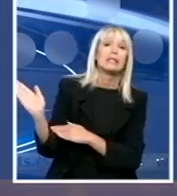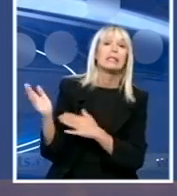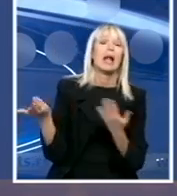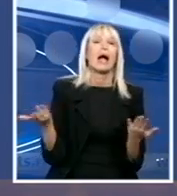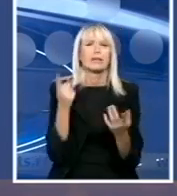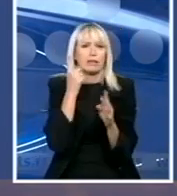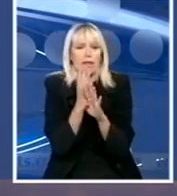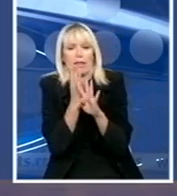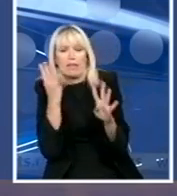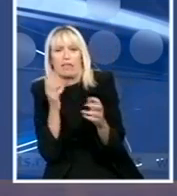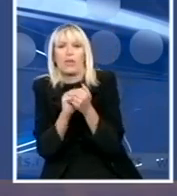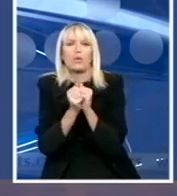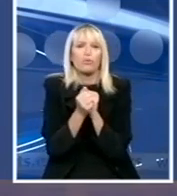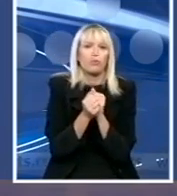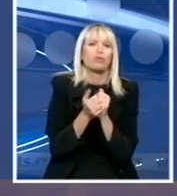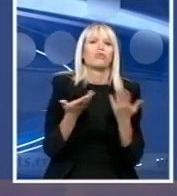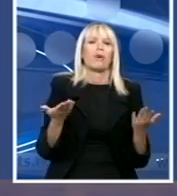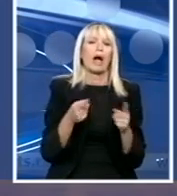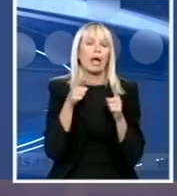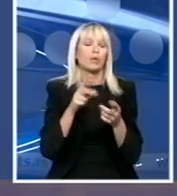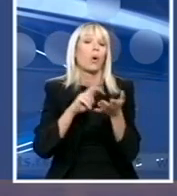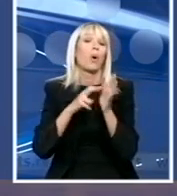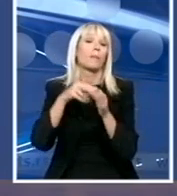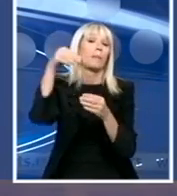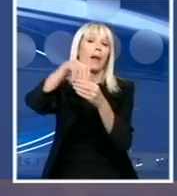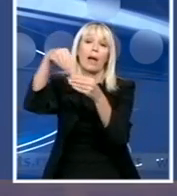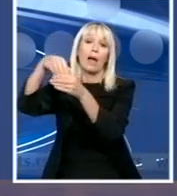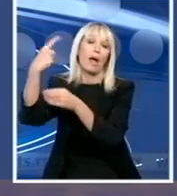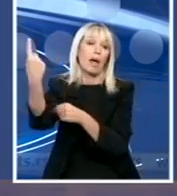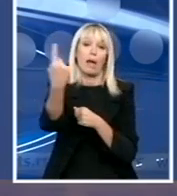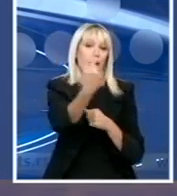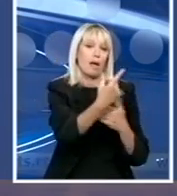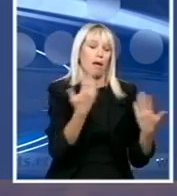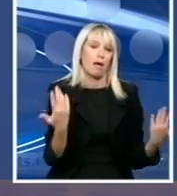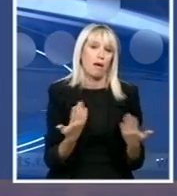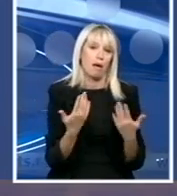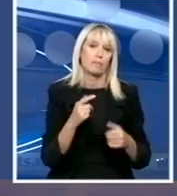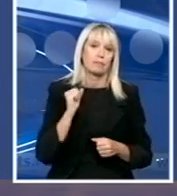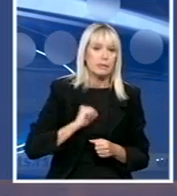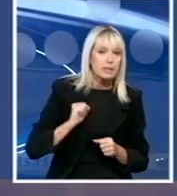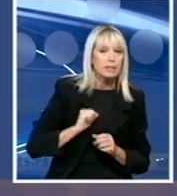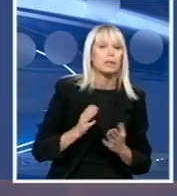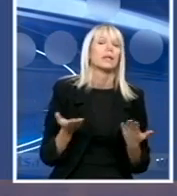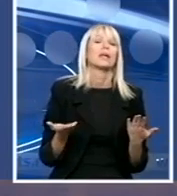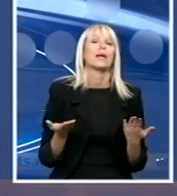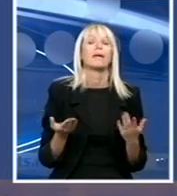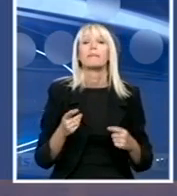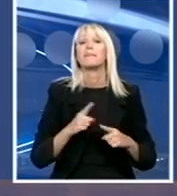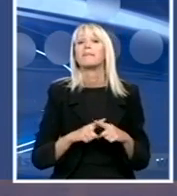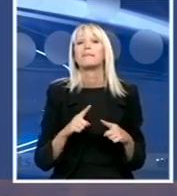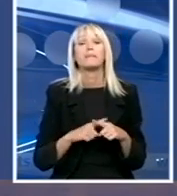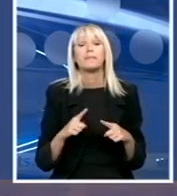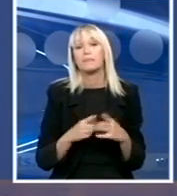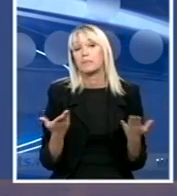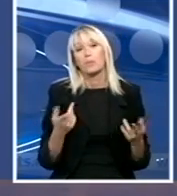prave redovi, kada se duže čeka, tu ćemo sada svi morati da budemo strpljiviji, jer prosto